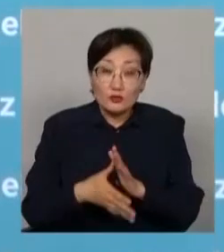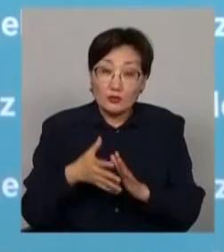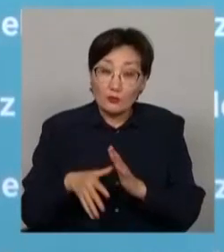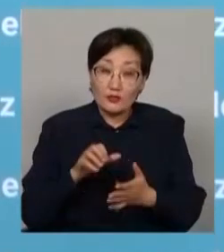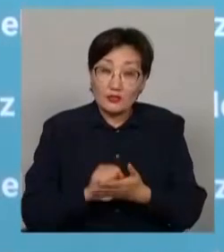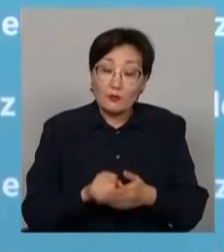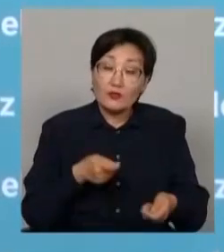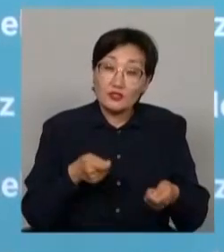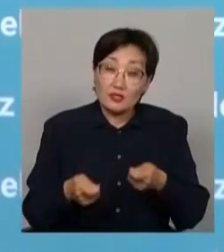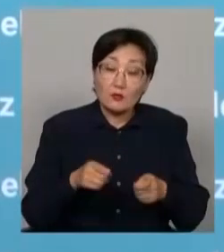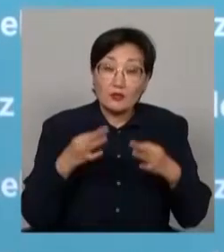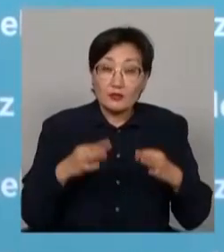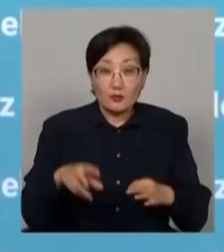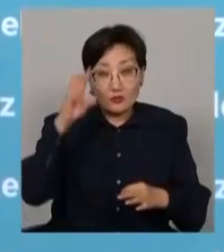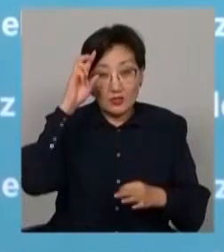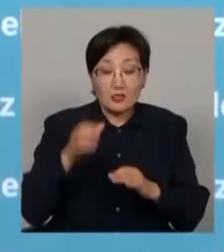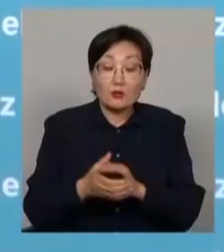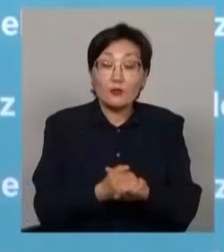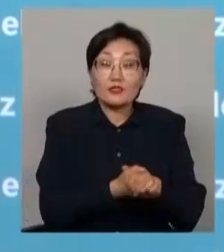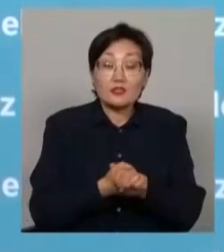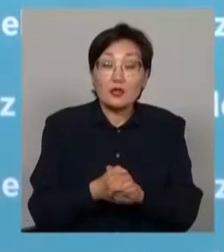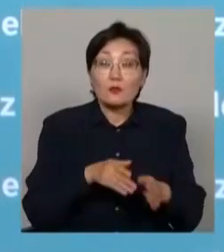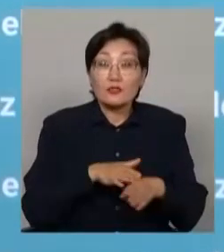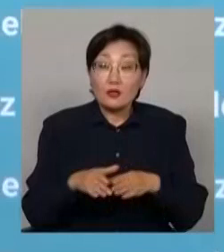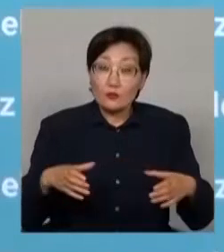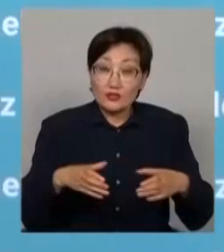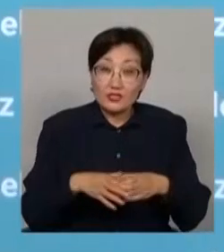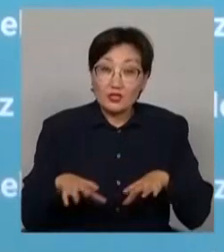Миссия басшысы тәуелсіз мемлекеттер достастығы атқарушы